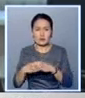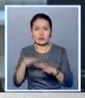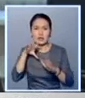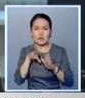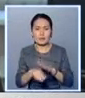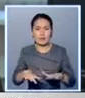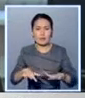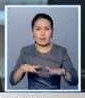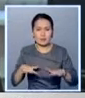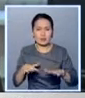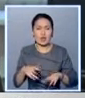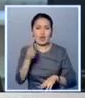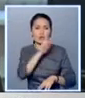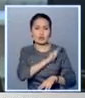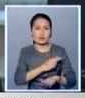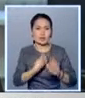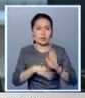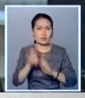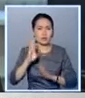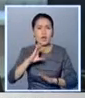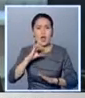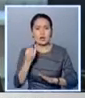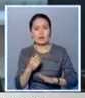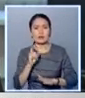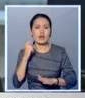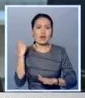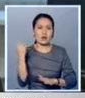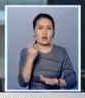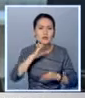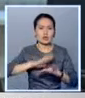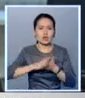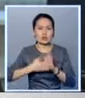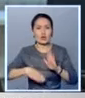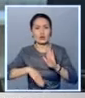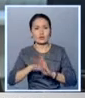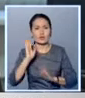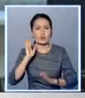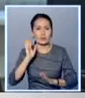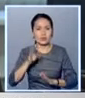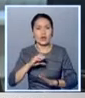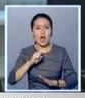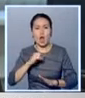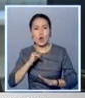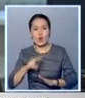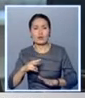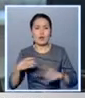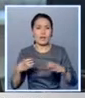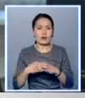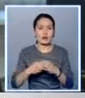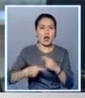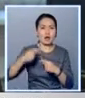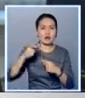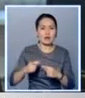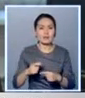бұл еңбекшілердің жаңағы не дейміз әлеуметтік экономикалық жағдайын көбірек көтеретін болса, Ақ жол партиясы мысалы кәсіпкерлік мәселені, экономиканың